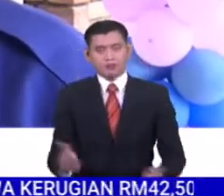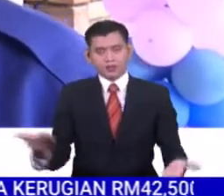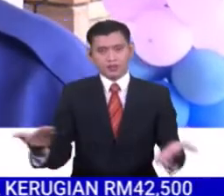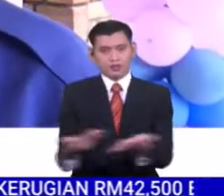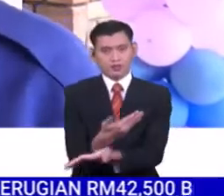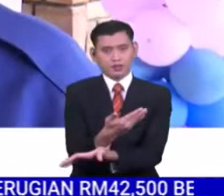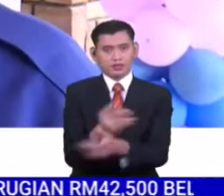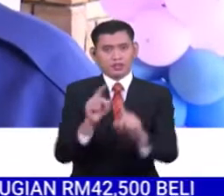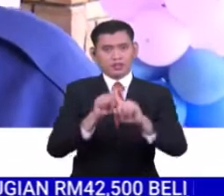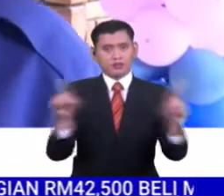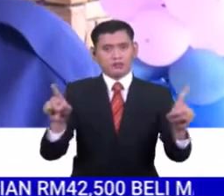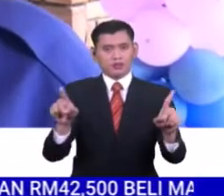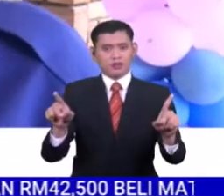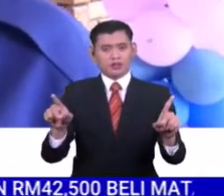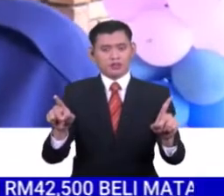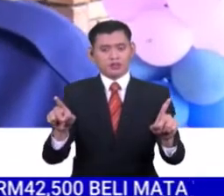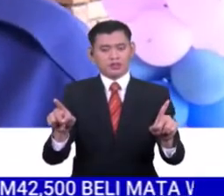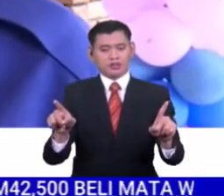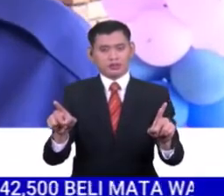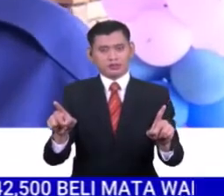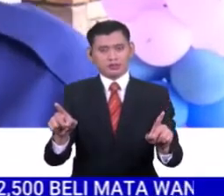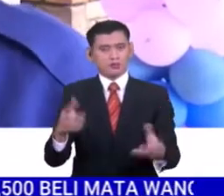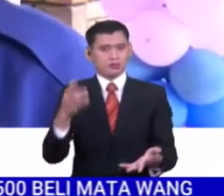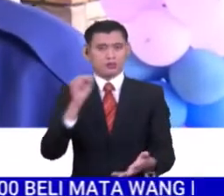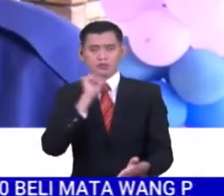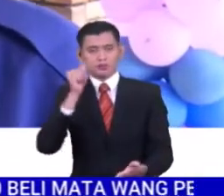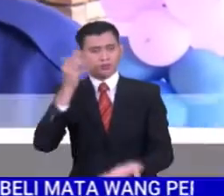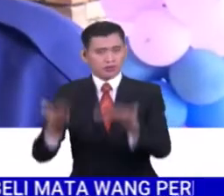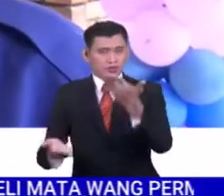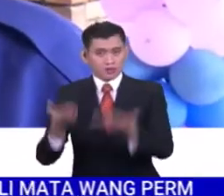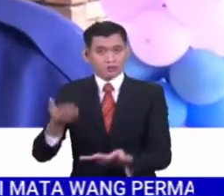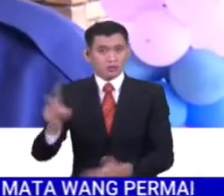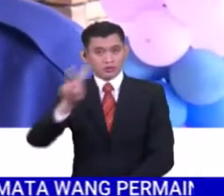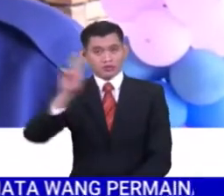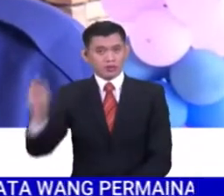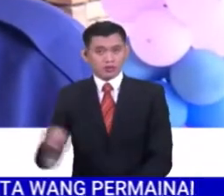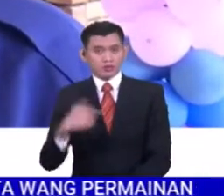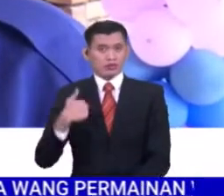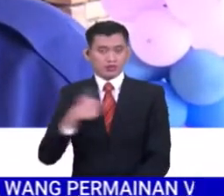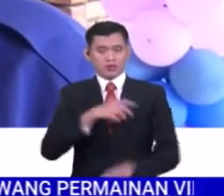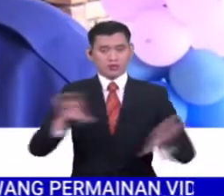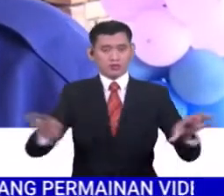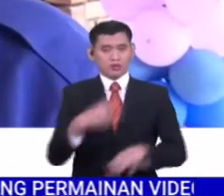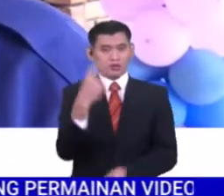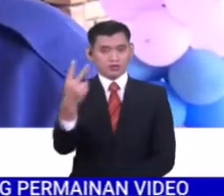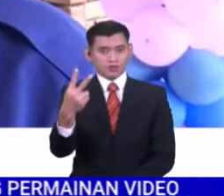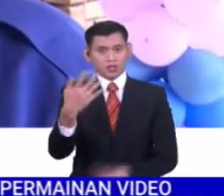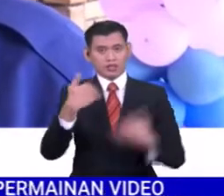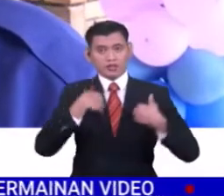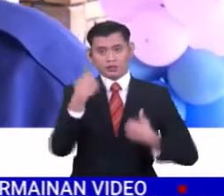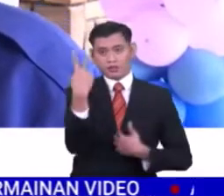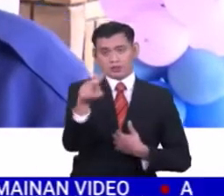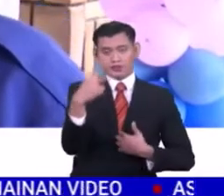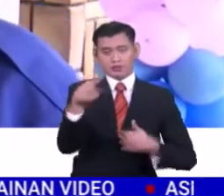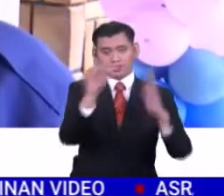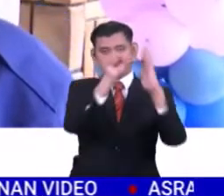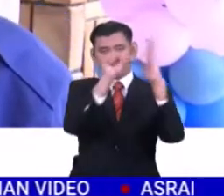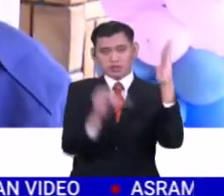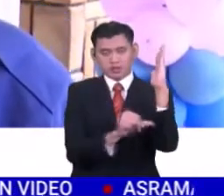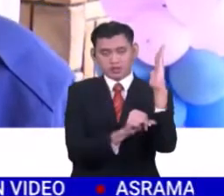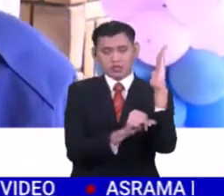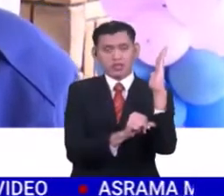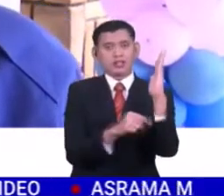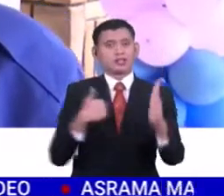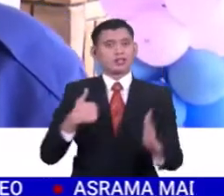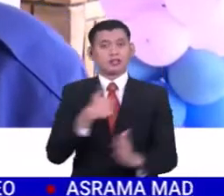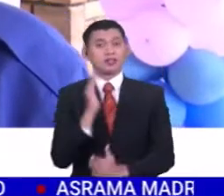Tapi tak mungkinlah di Vietnam kita nak buat 2 kan, ada 16 acara. Tapi masih awal, kita akan akan tengok selepas kita